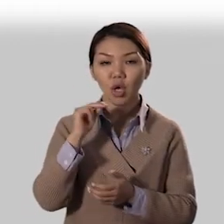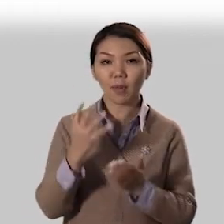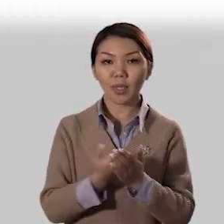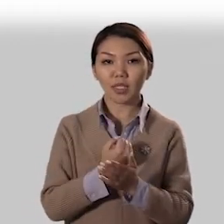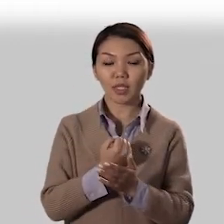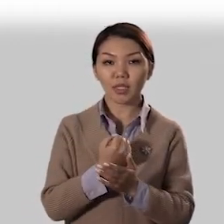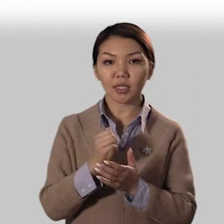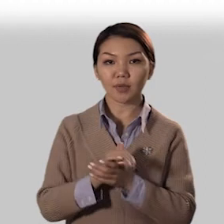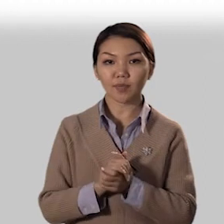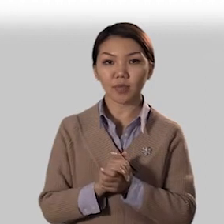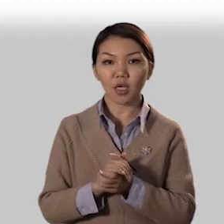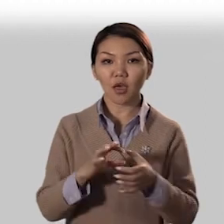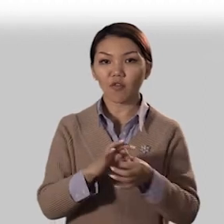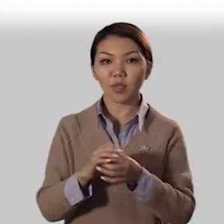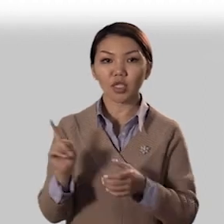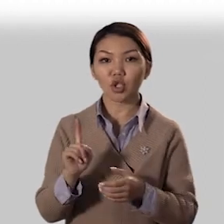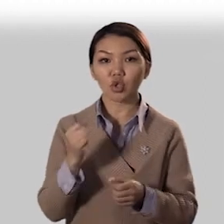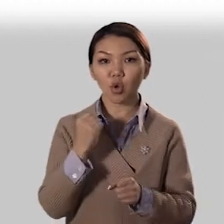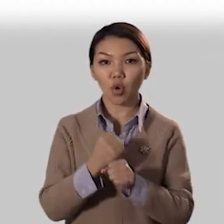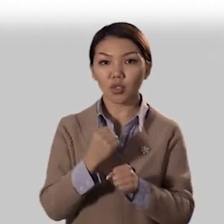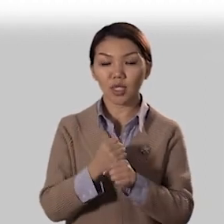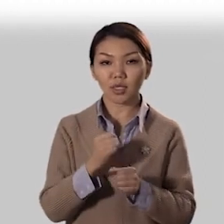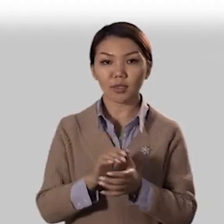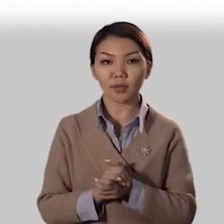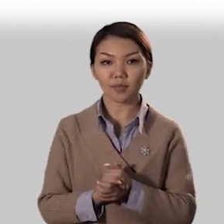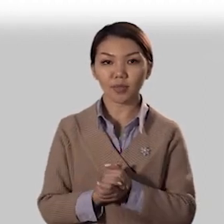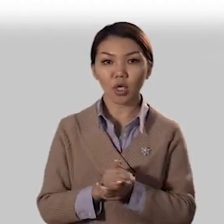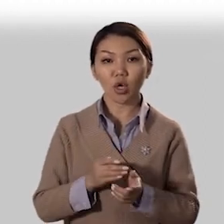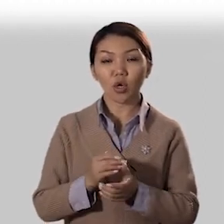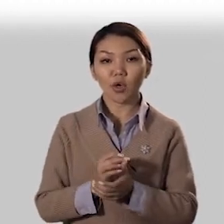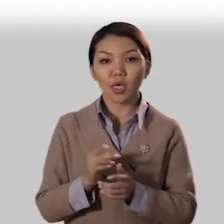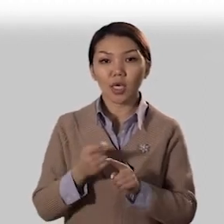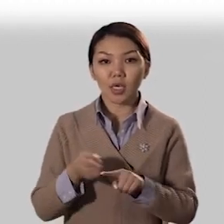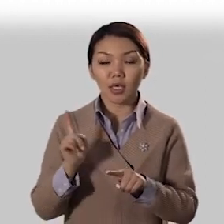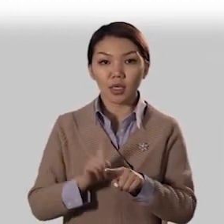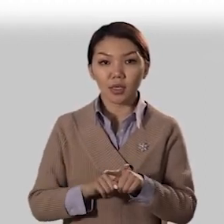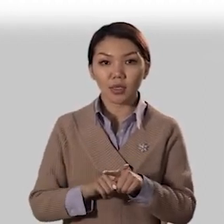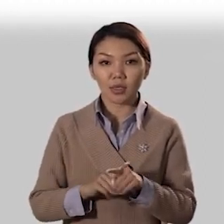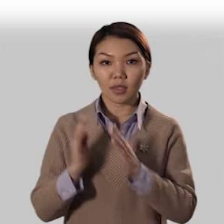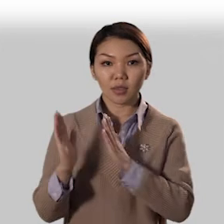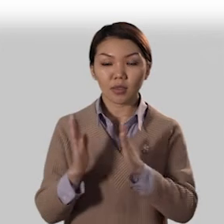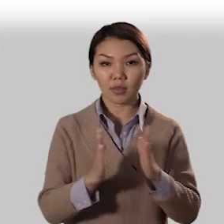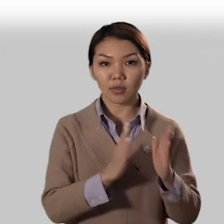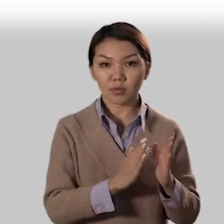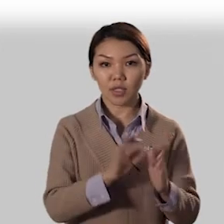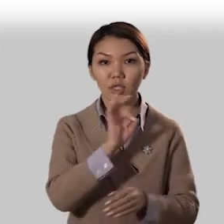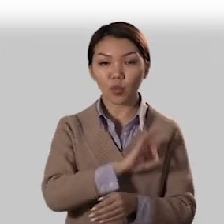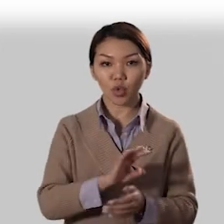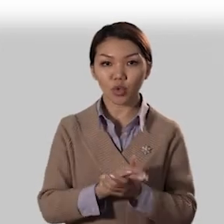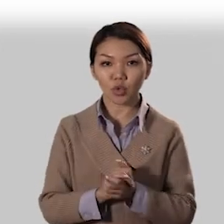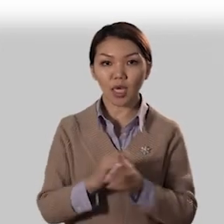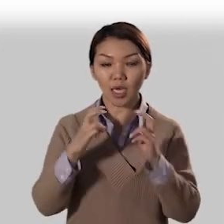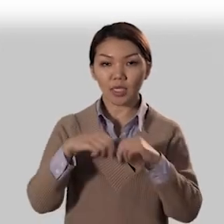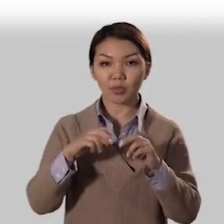роль в предложении руководствуясь данным алгоритмом разберем существительные